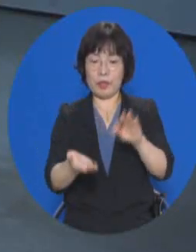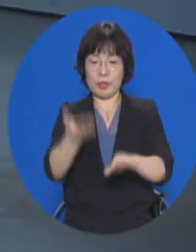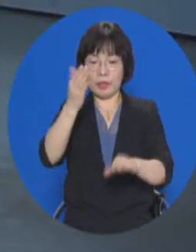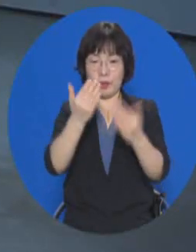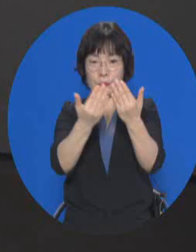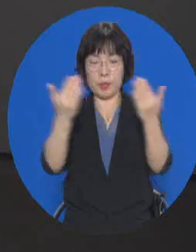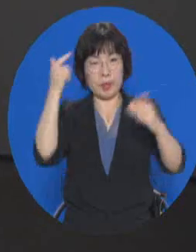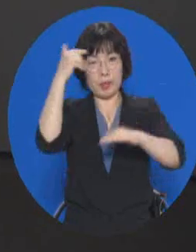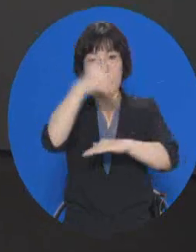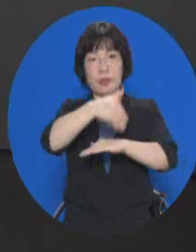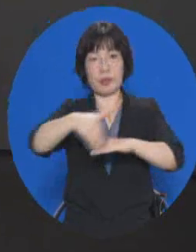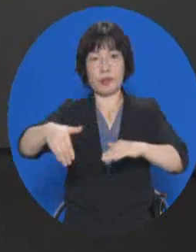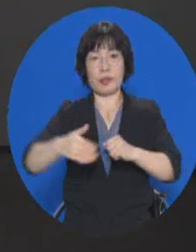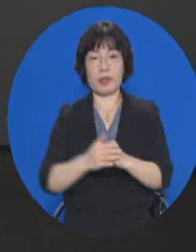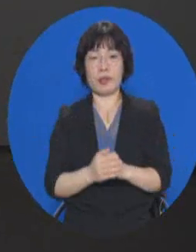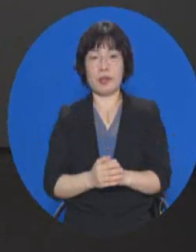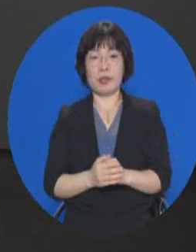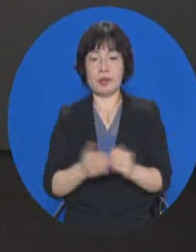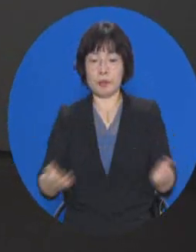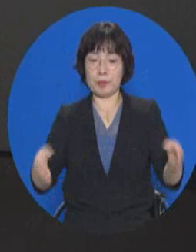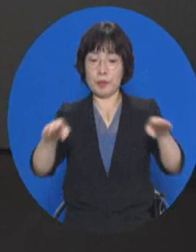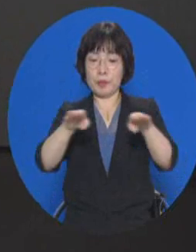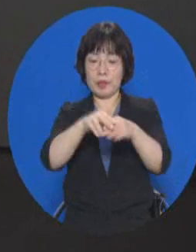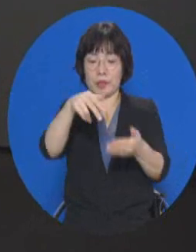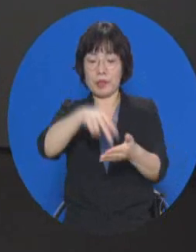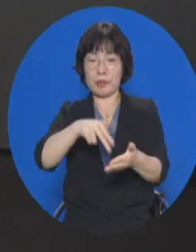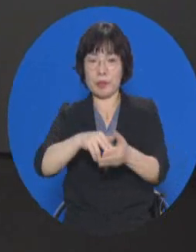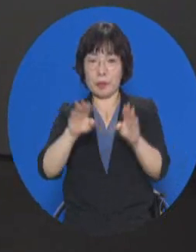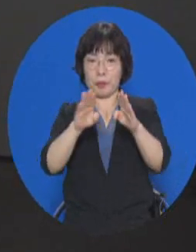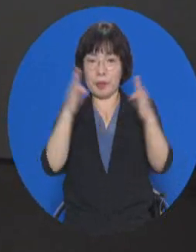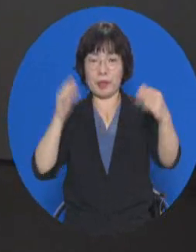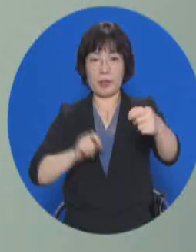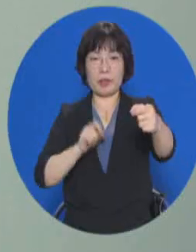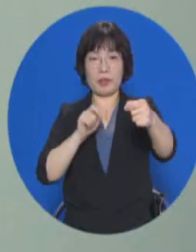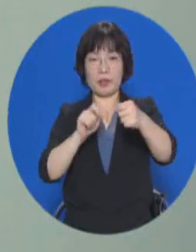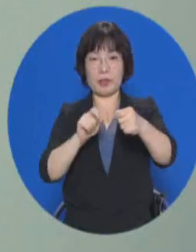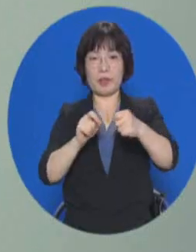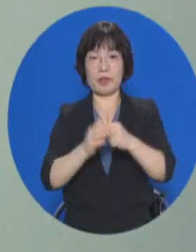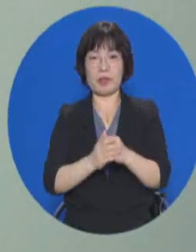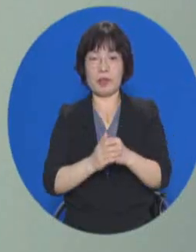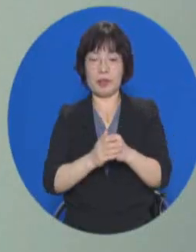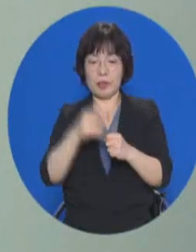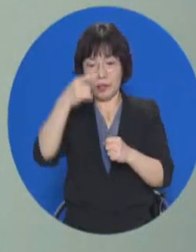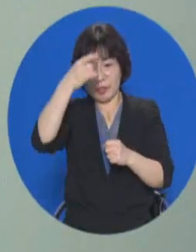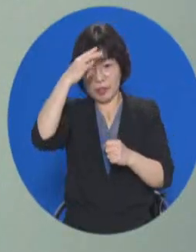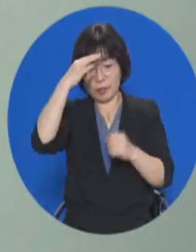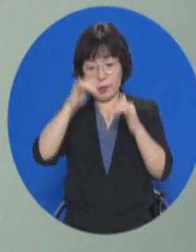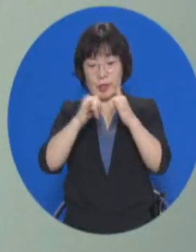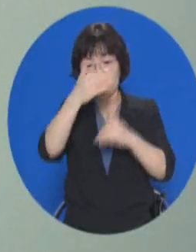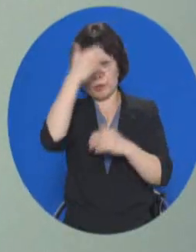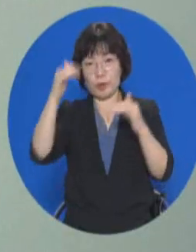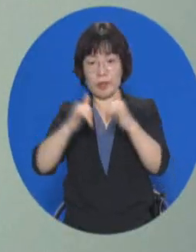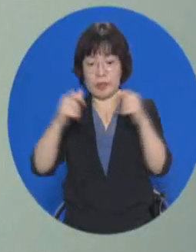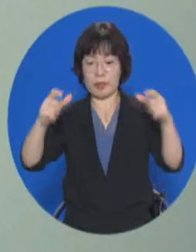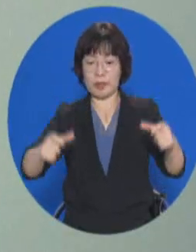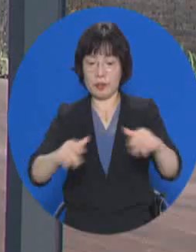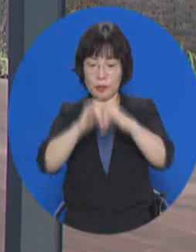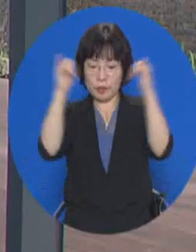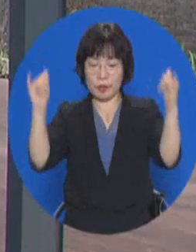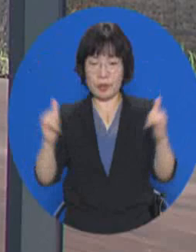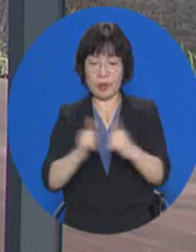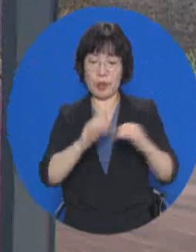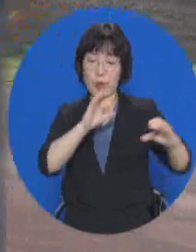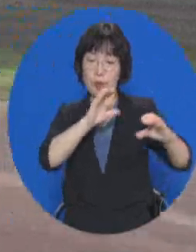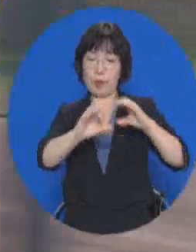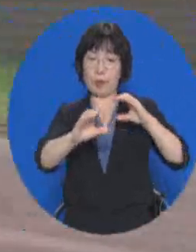계획입니다. 전남 도립미술관은 이제 개관을 앞두고 예술가와 관람객, 지역과 세계가